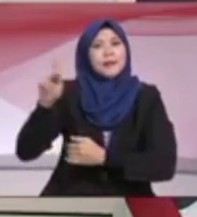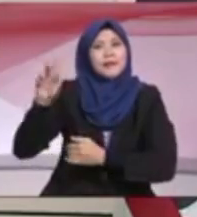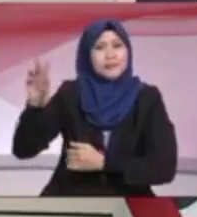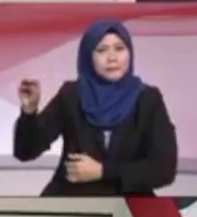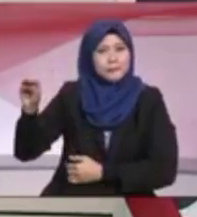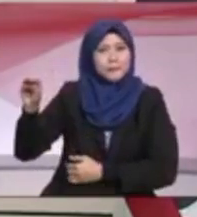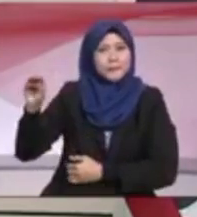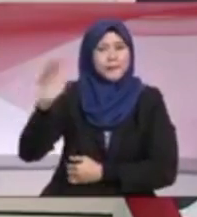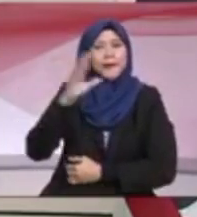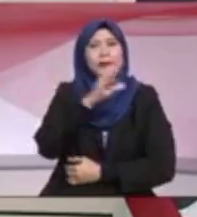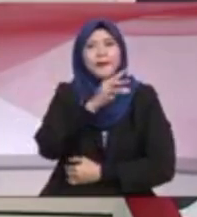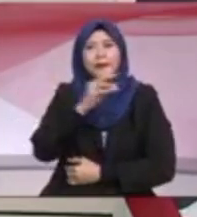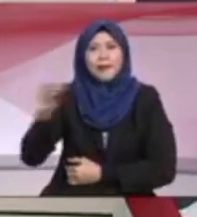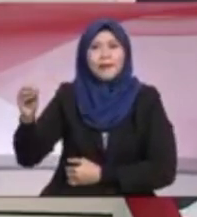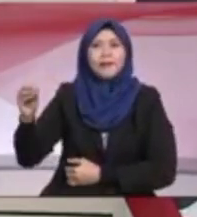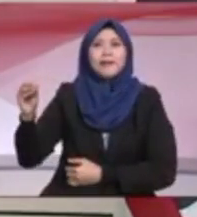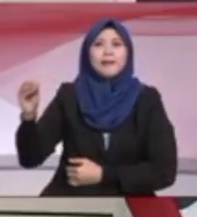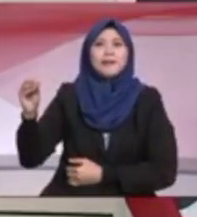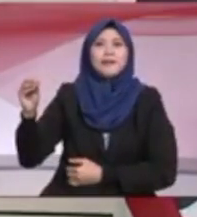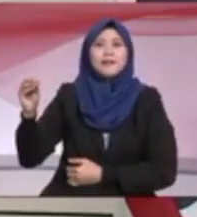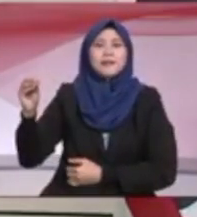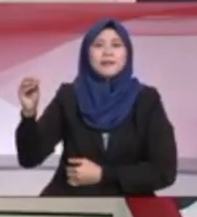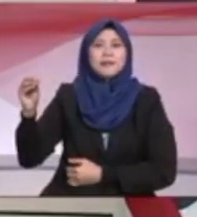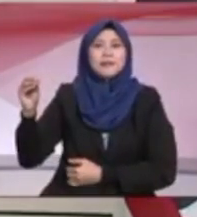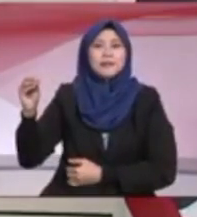Kesihatan dan juga mereka yang